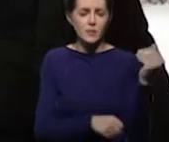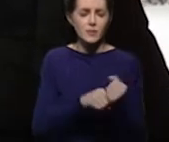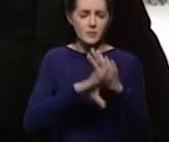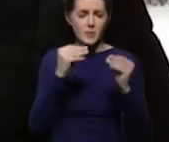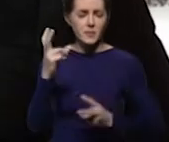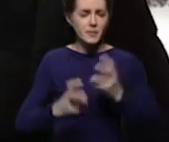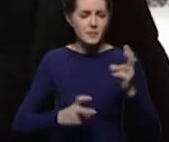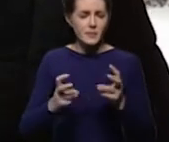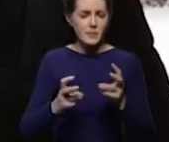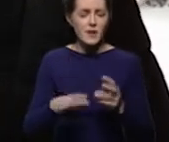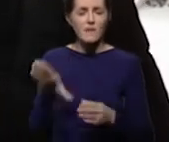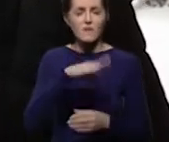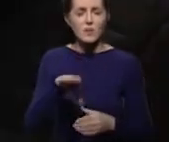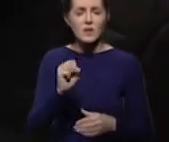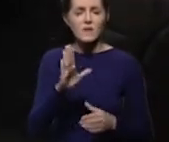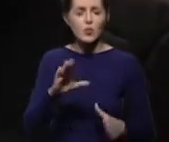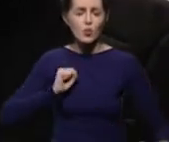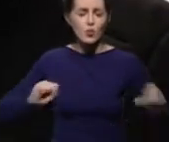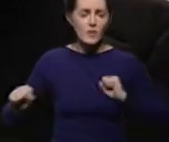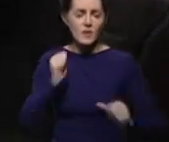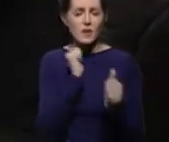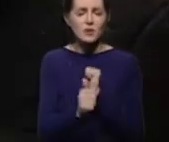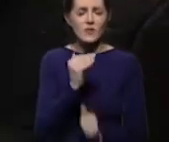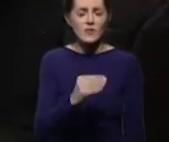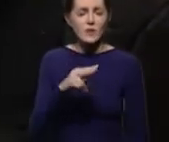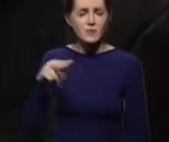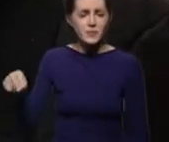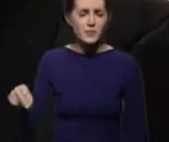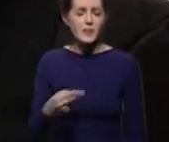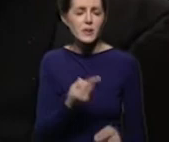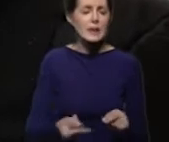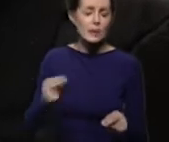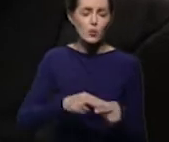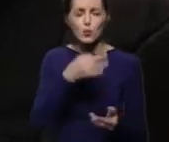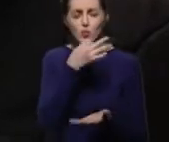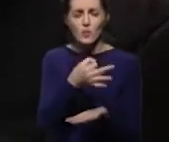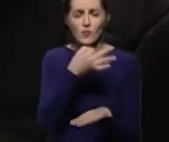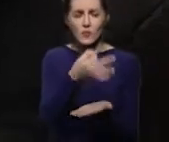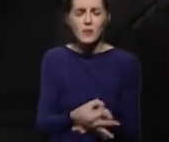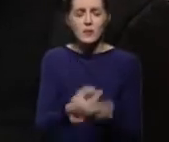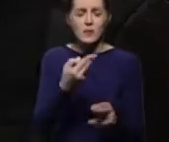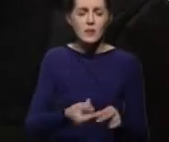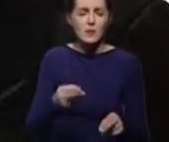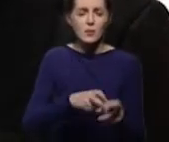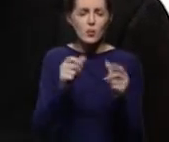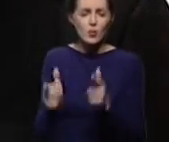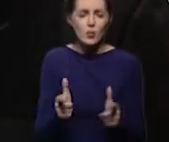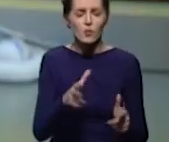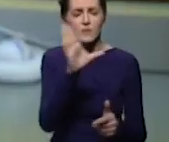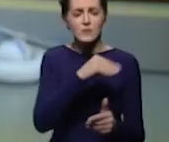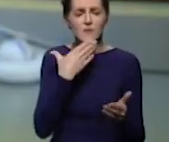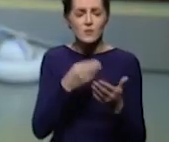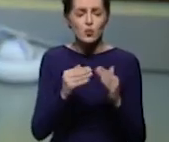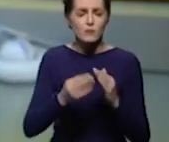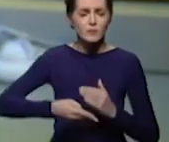і управителі так звані. Кожен ФЛП, котрий відповідає за обслуговування того чи іншого будинку,